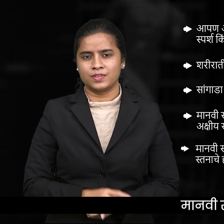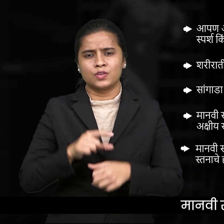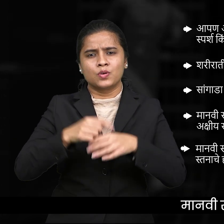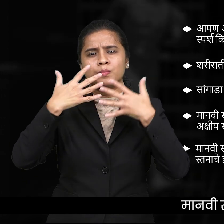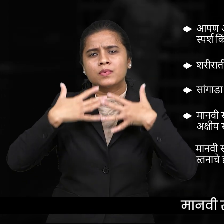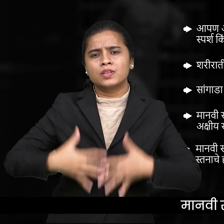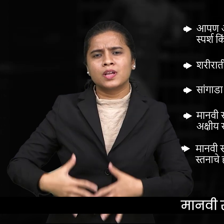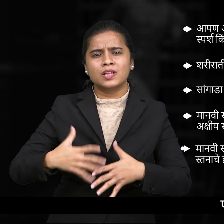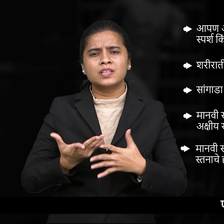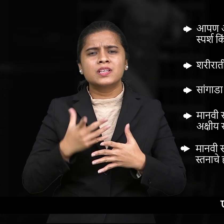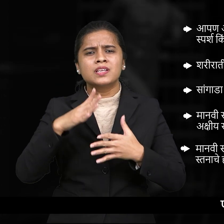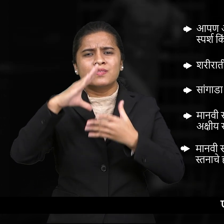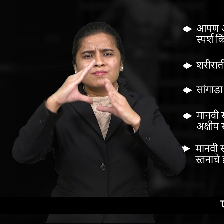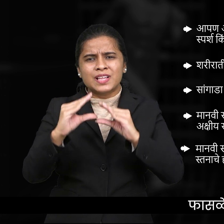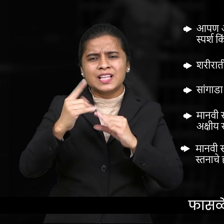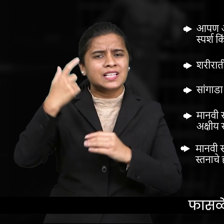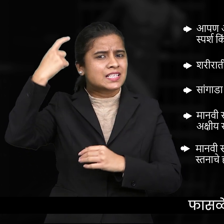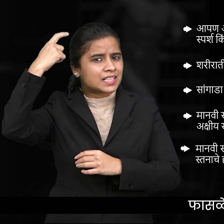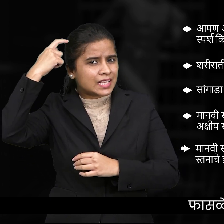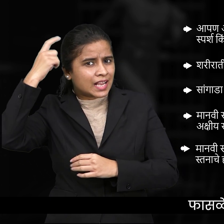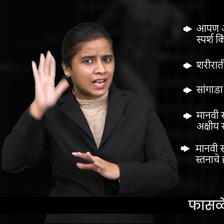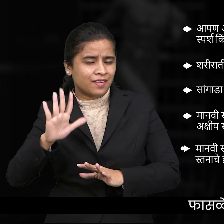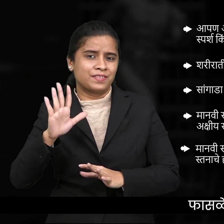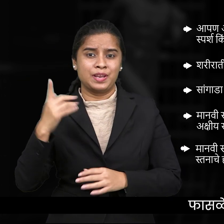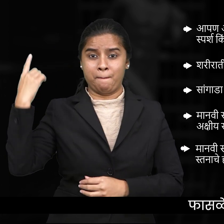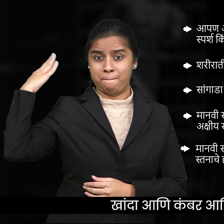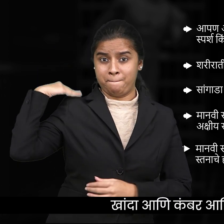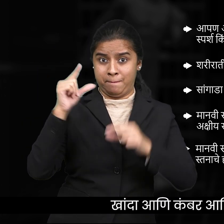मानवी सांगाड्यांमध्ये कवटी, पाठीचा कणा, फासळे,